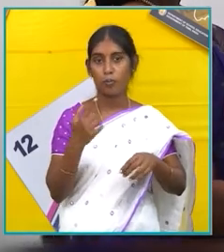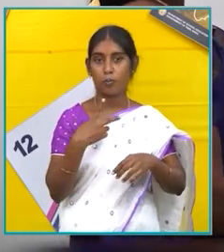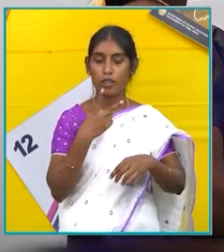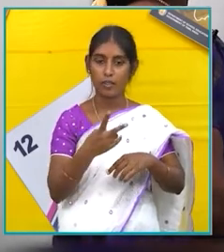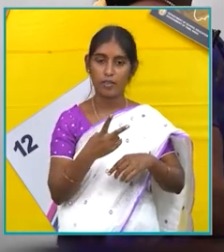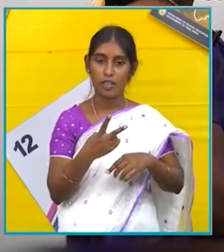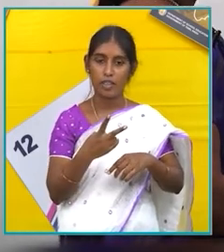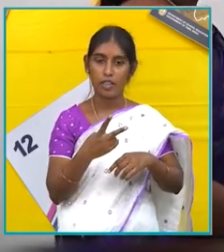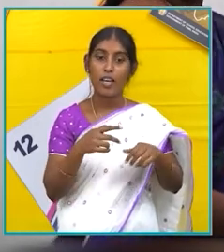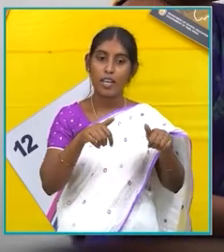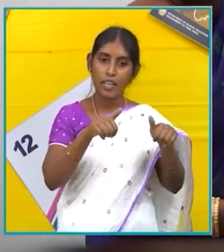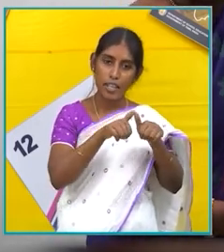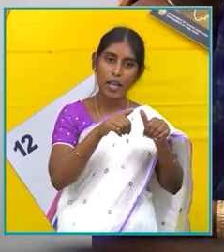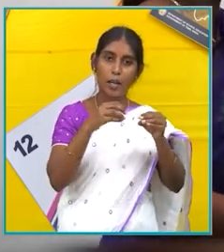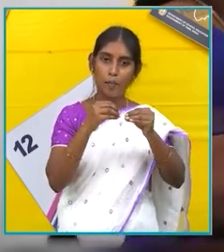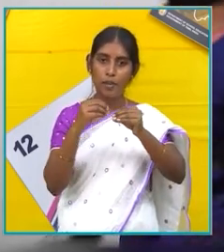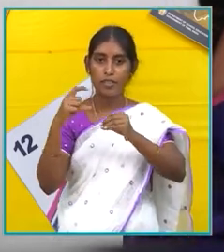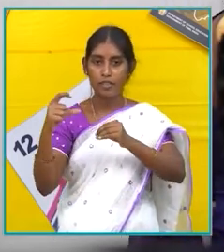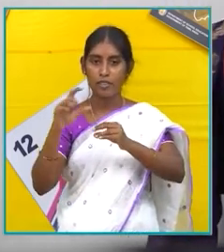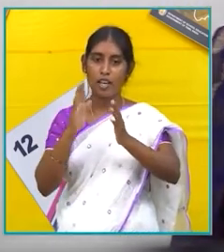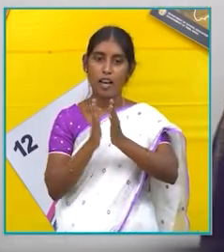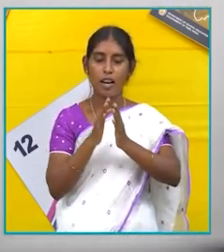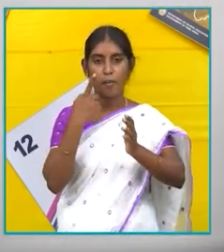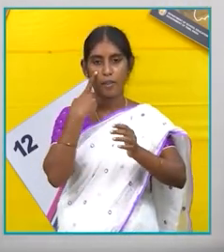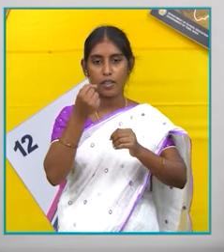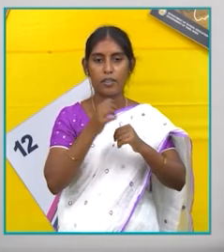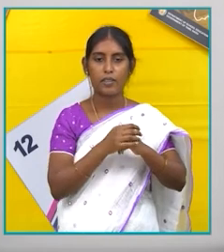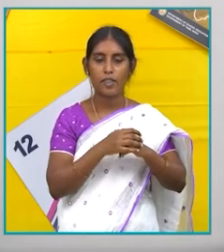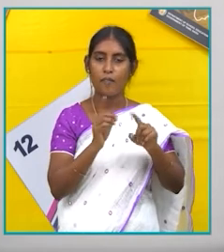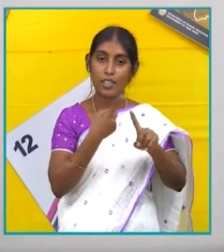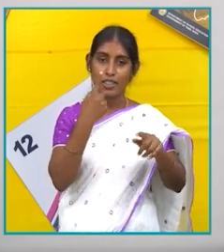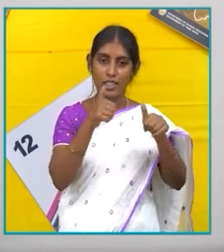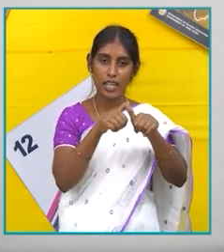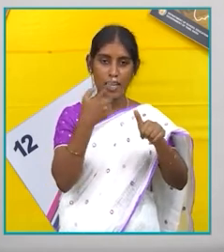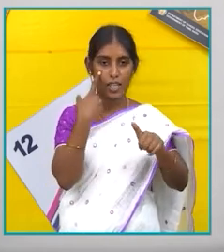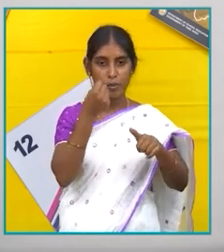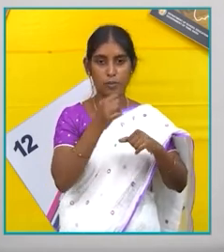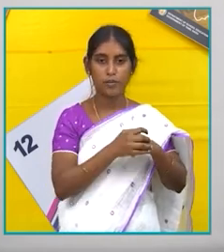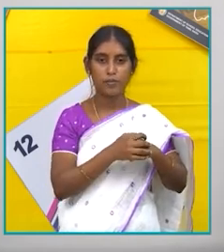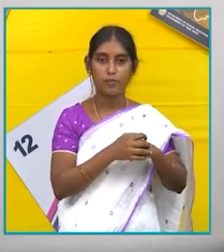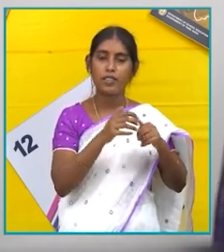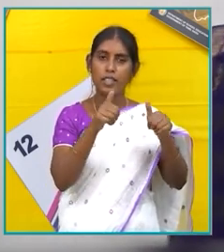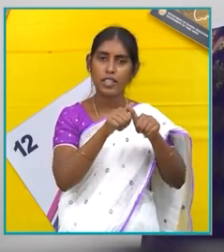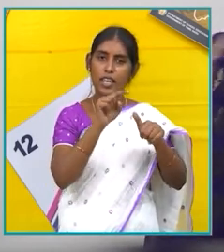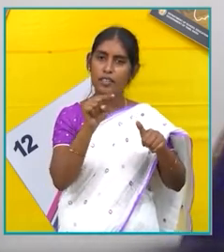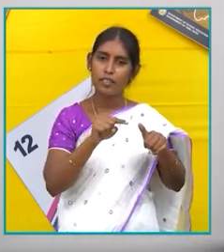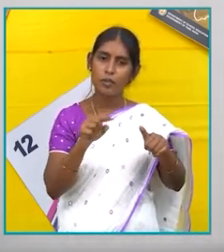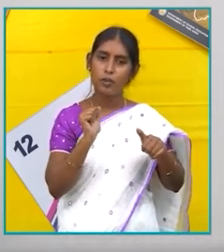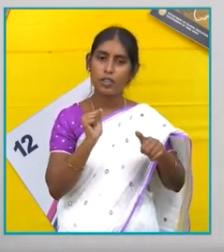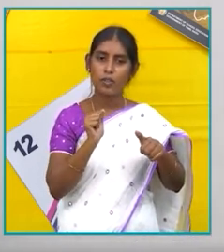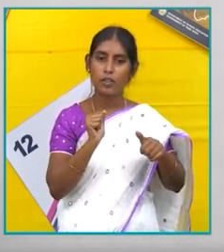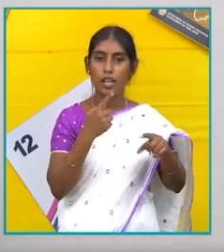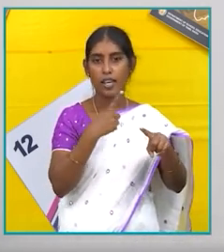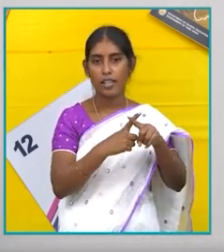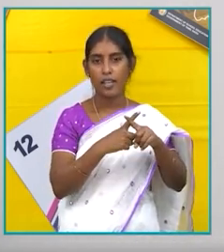பண்ணணும், கோணம் ஏ கோணம் பி கோணம் சி கண்டுபிடிக்கணும். ஸோ ஃபஸ்ட்டு கோணம் ஏ கண்டுபிடிக்கலாம். ஏ சமம் எவ்வளோ,